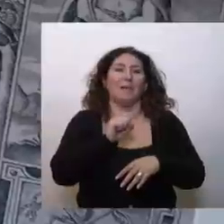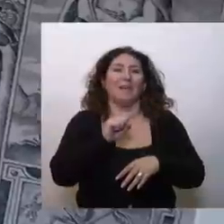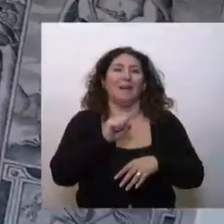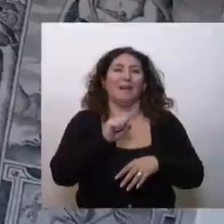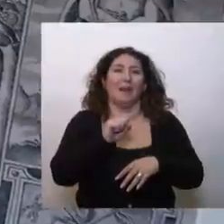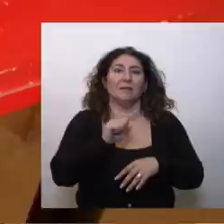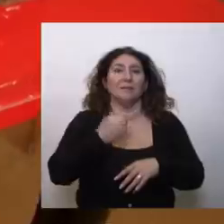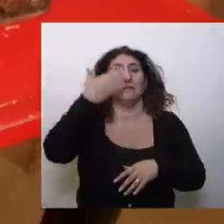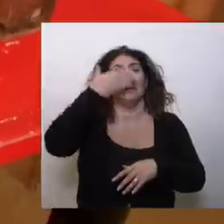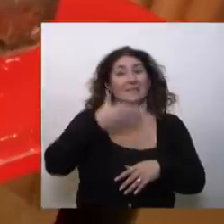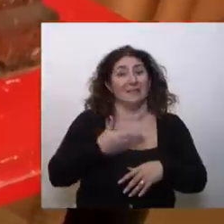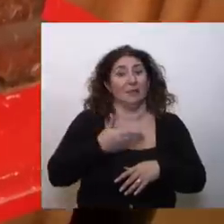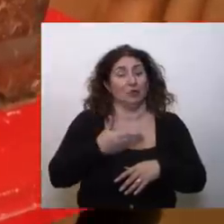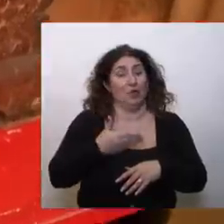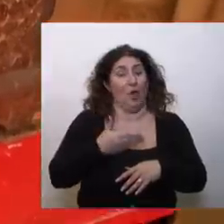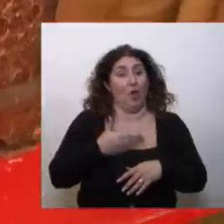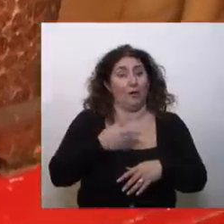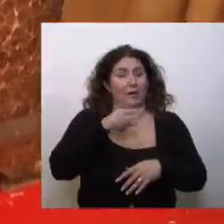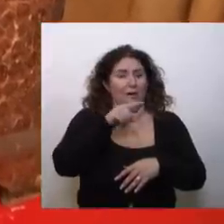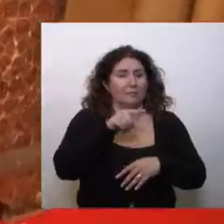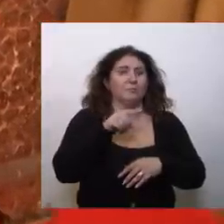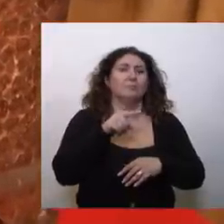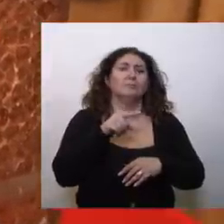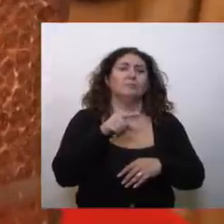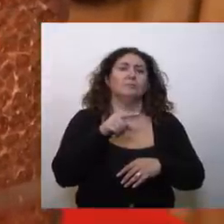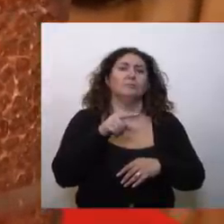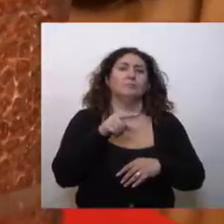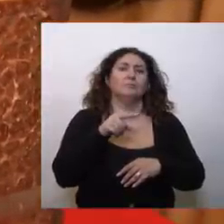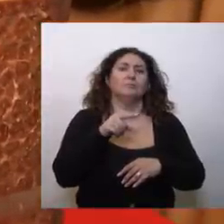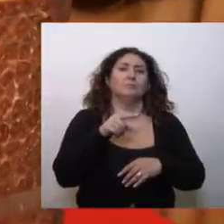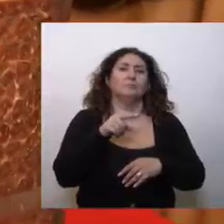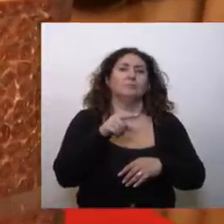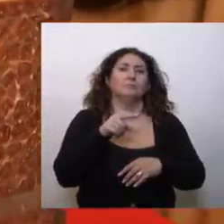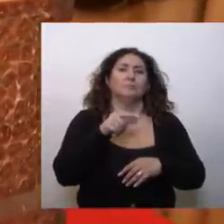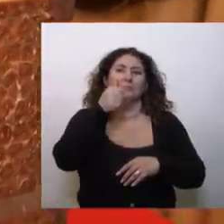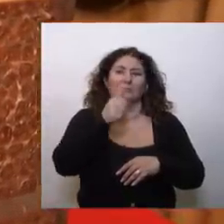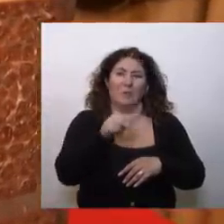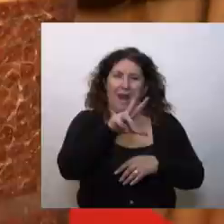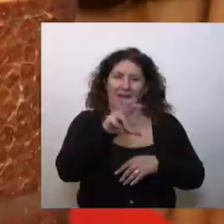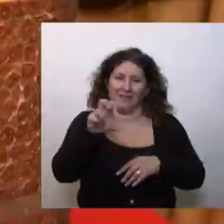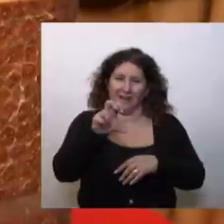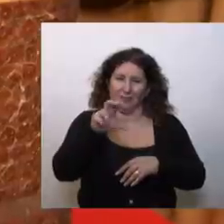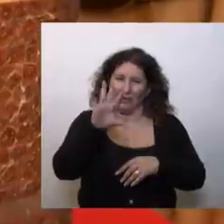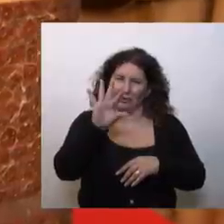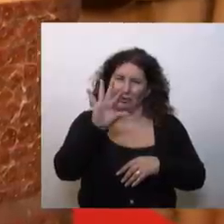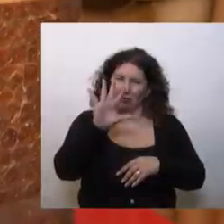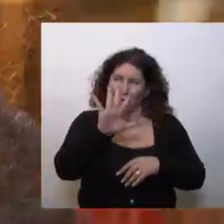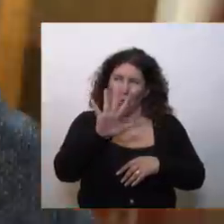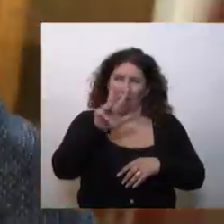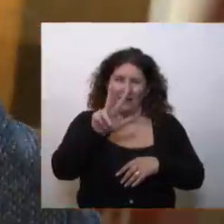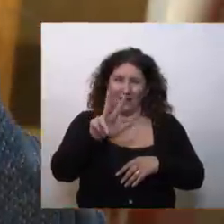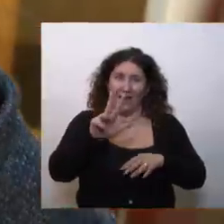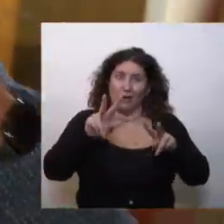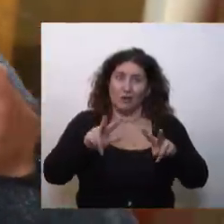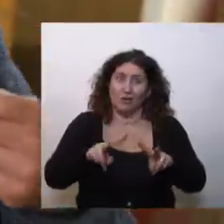prima della scoperta della sindone intorno al 1353.